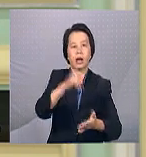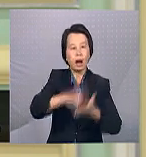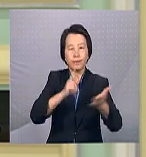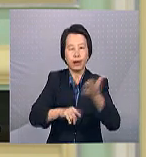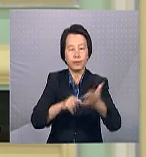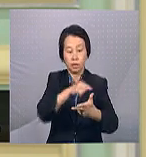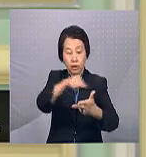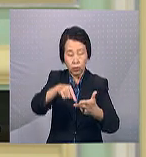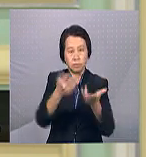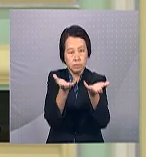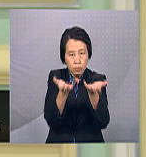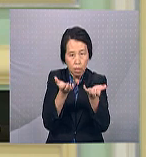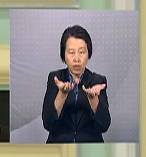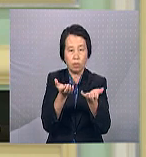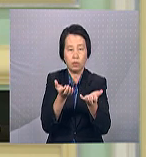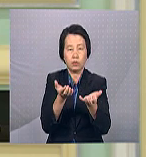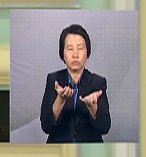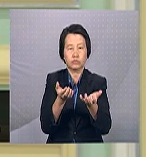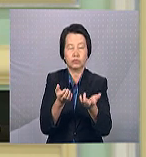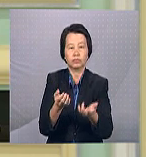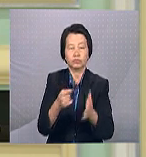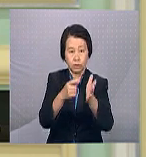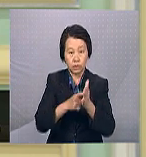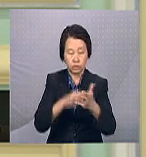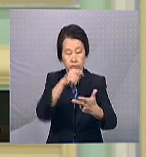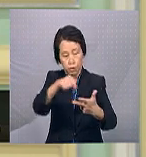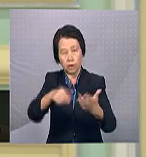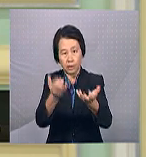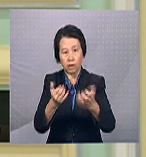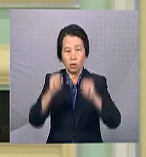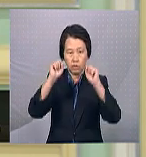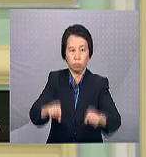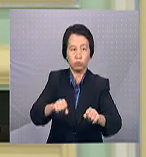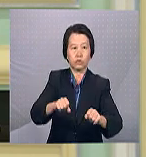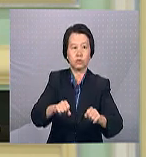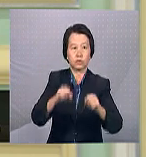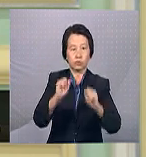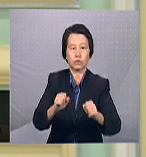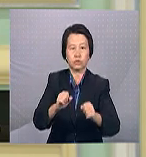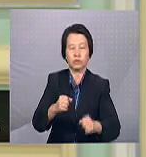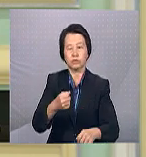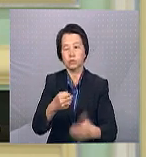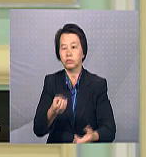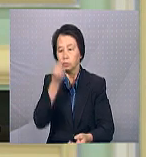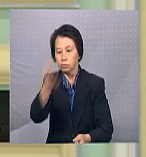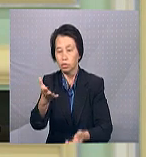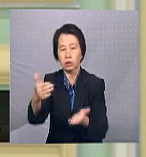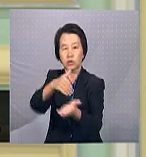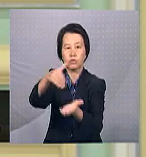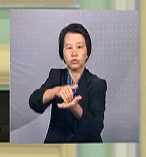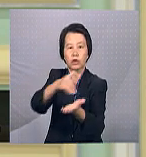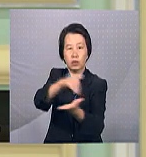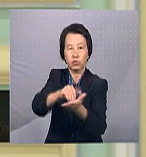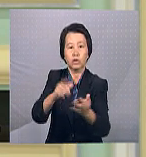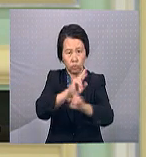apa saja keperluan yang diperlukan oleh mereka, mereka boleh mengadu ke pusat-pusat